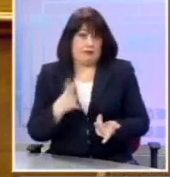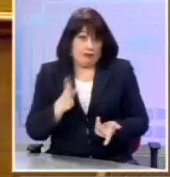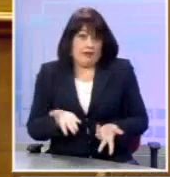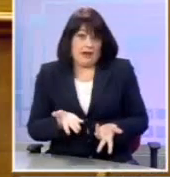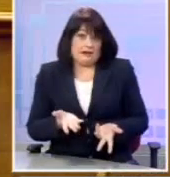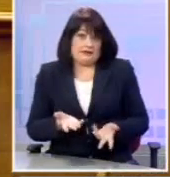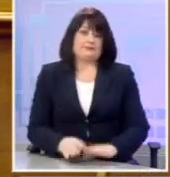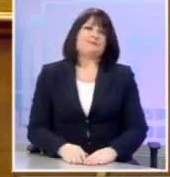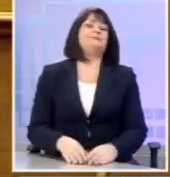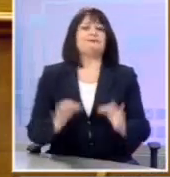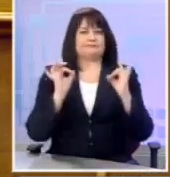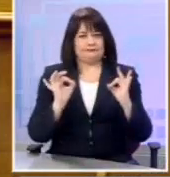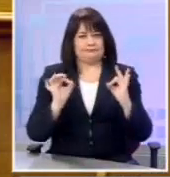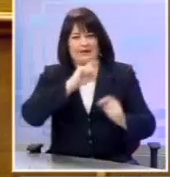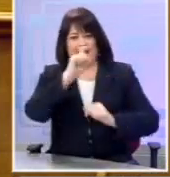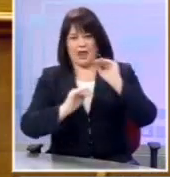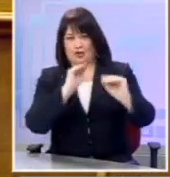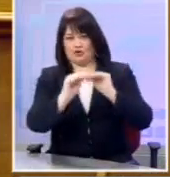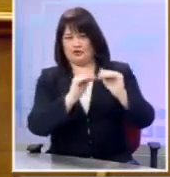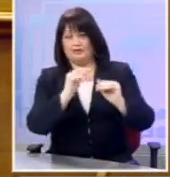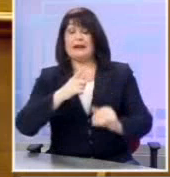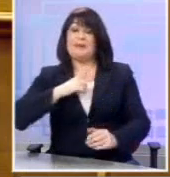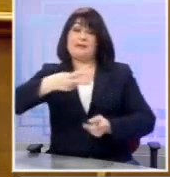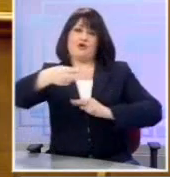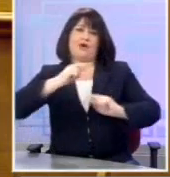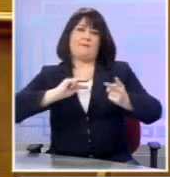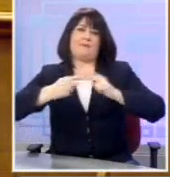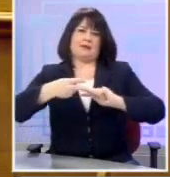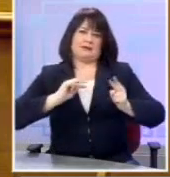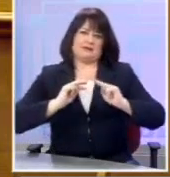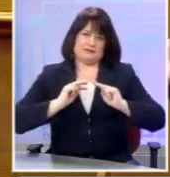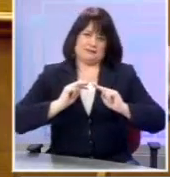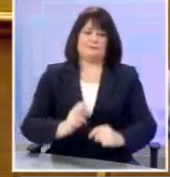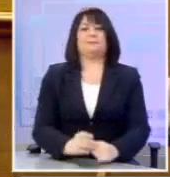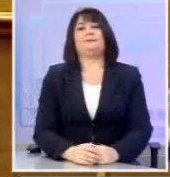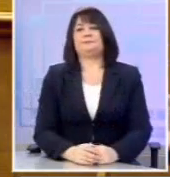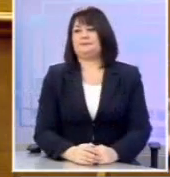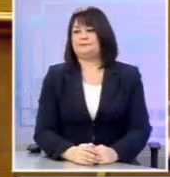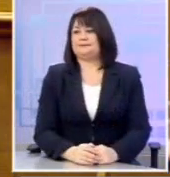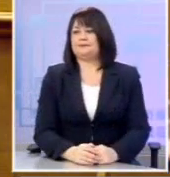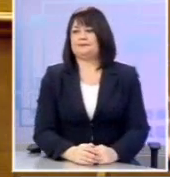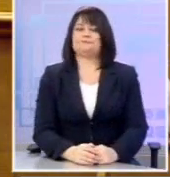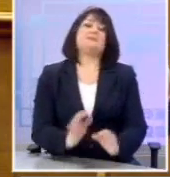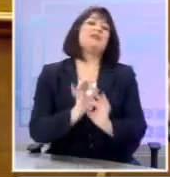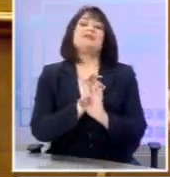Σε αυτά τα συγκεκριμένα ερωτήματα περιμένουμε απαντήσεις. Δεν υπάρχει αμφιβολία.